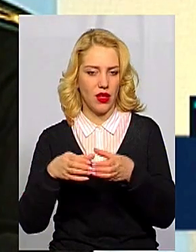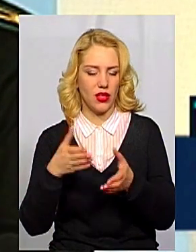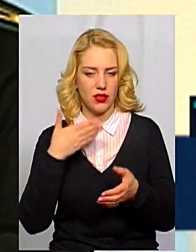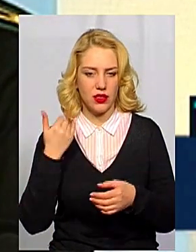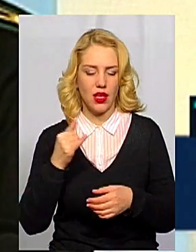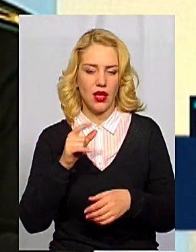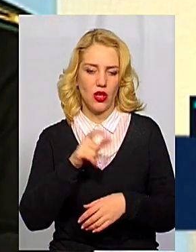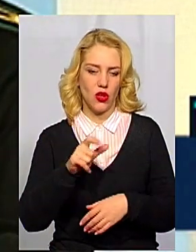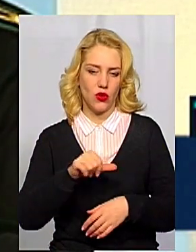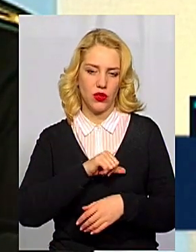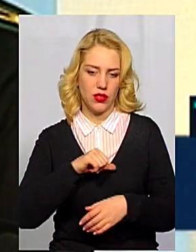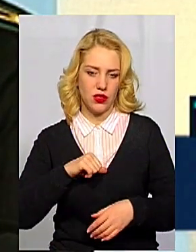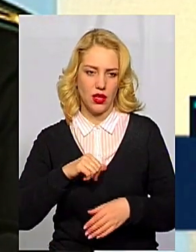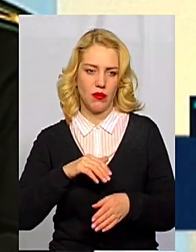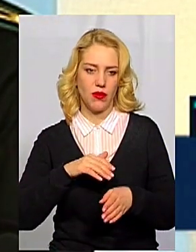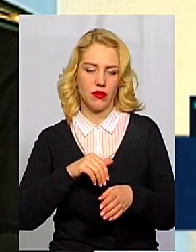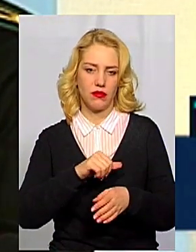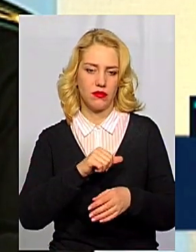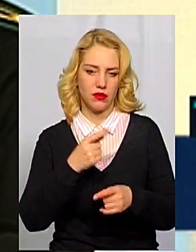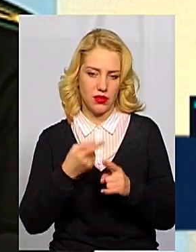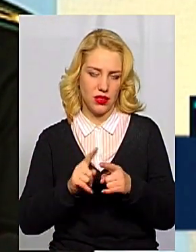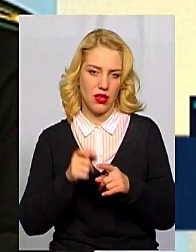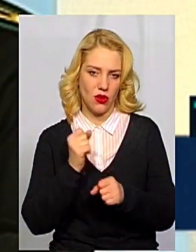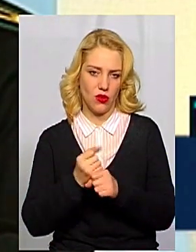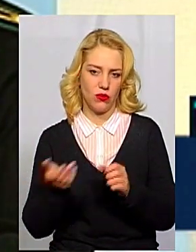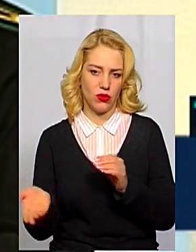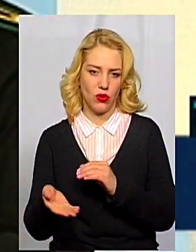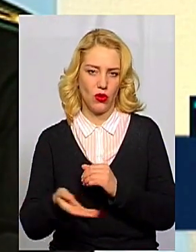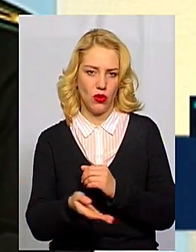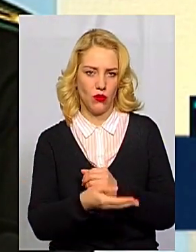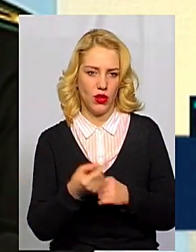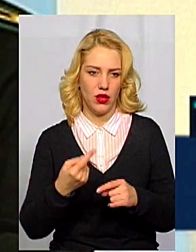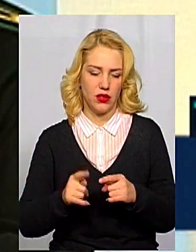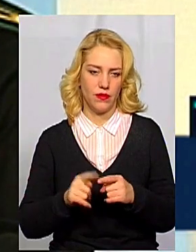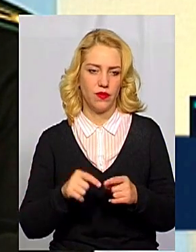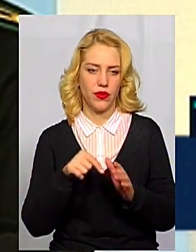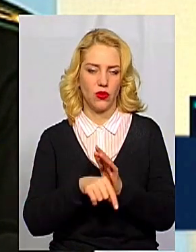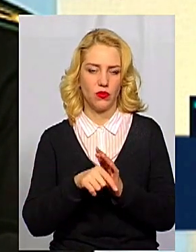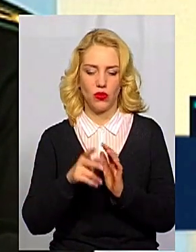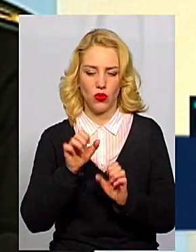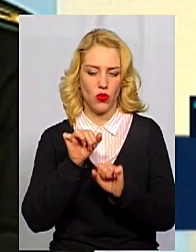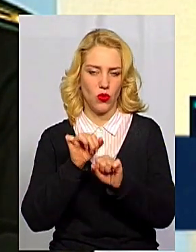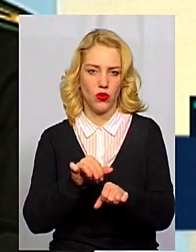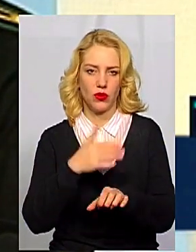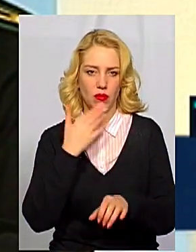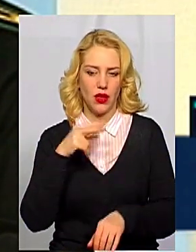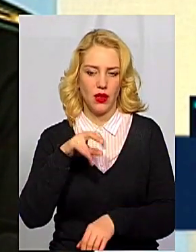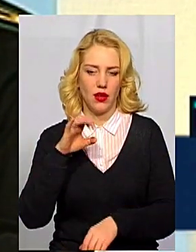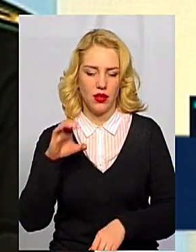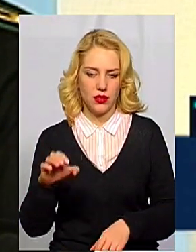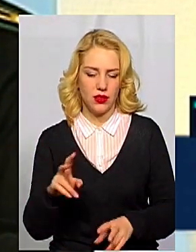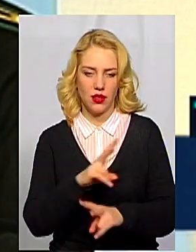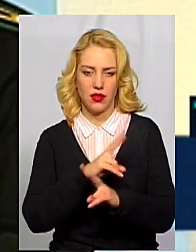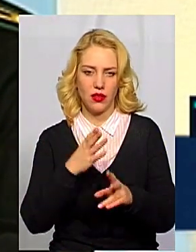пункту здійснюють рубку. Тобто вони сусідні населених пунктів, тобто ліс ніхто не охороняється, ніхто не